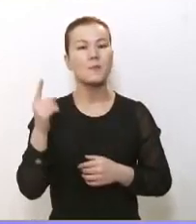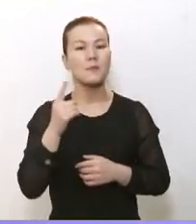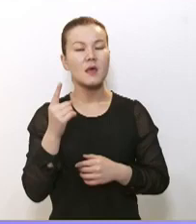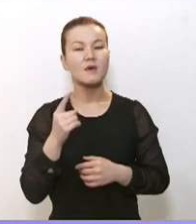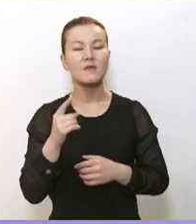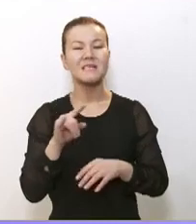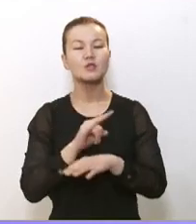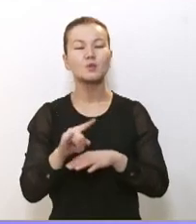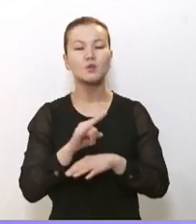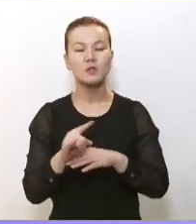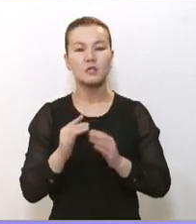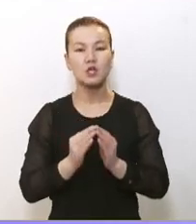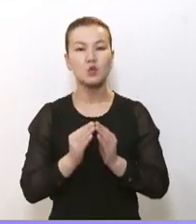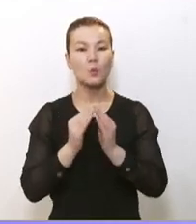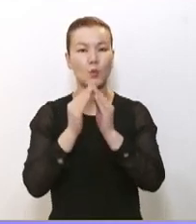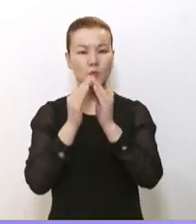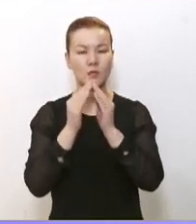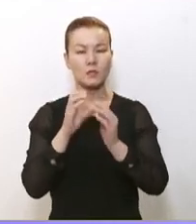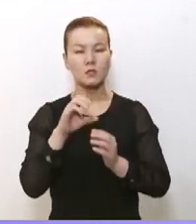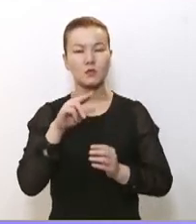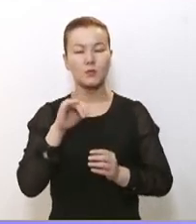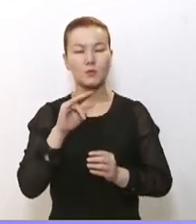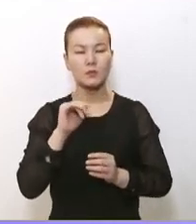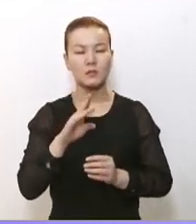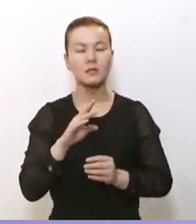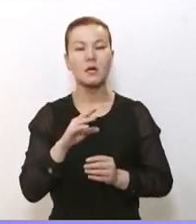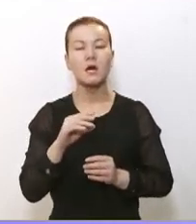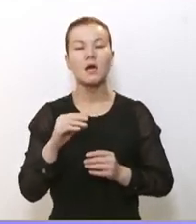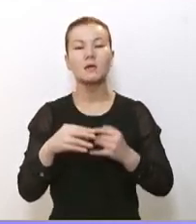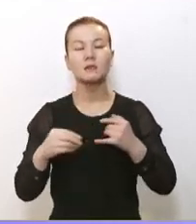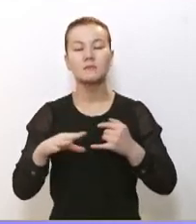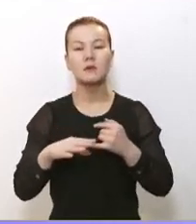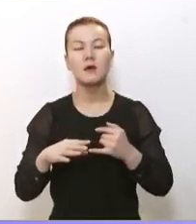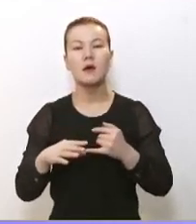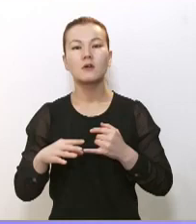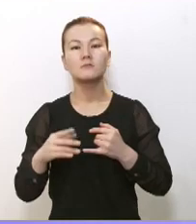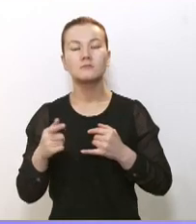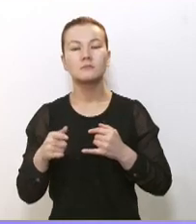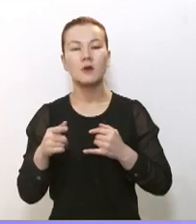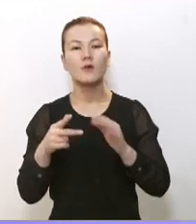Первый искусственный спутник Земли весил 83 килограмма.